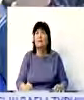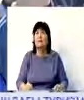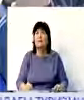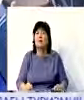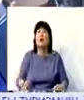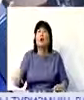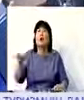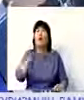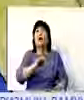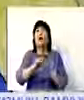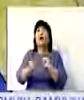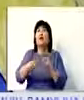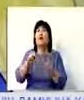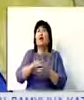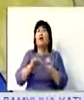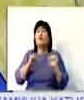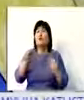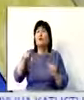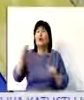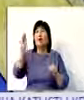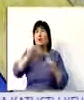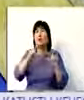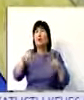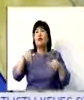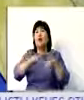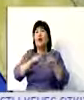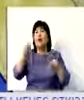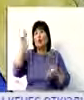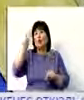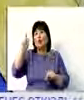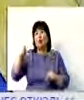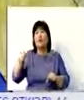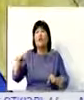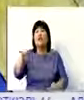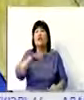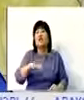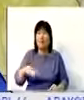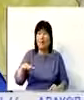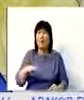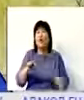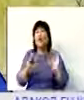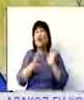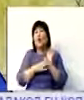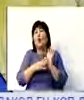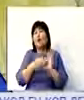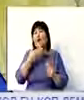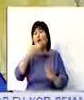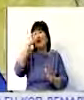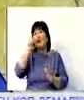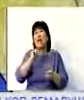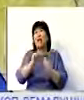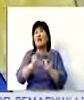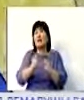Барлық жарысқа қатысушы спортшылардың артынан мектеп және колледж оқушыларының республикалық 9-шы жаздық